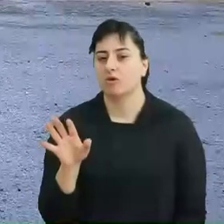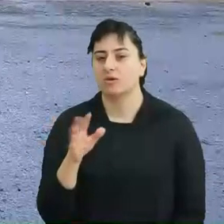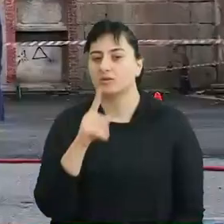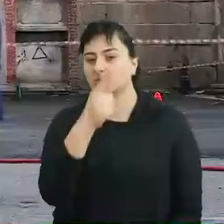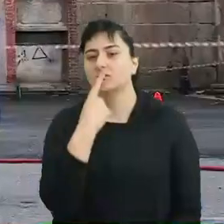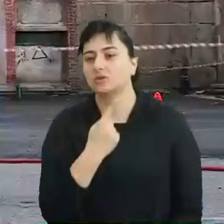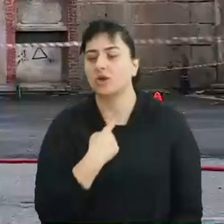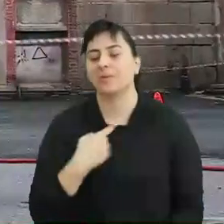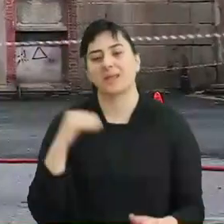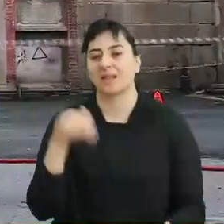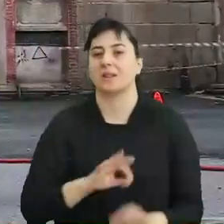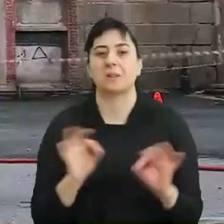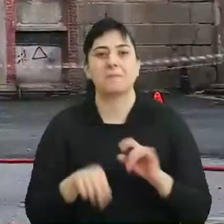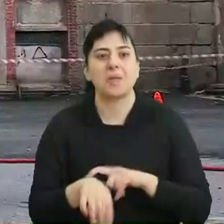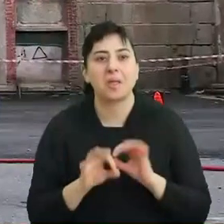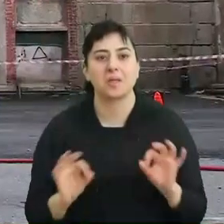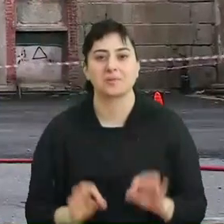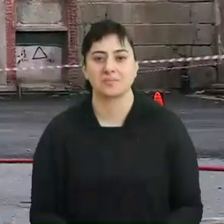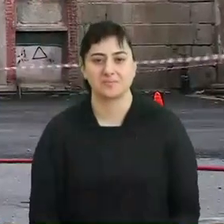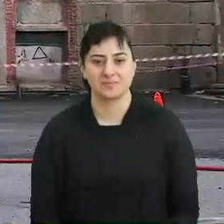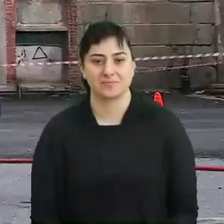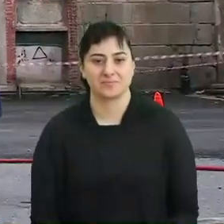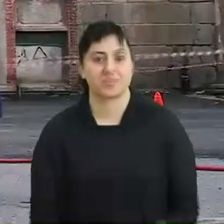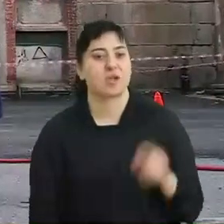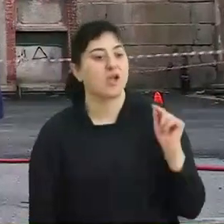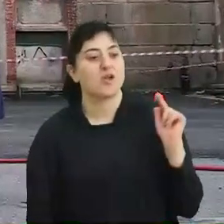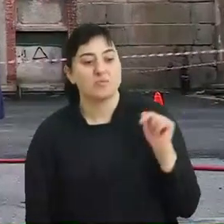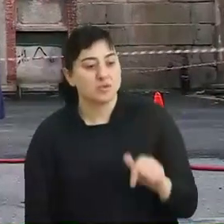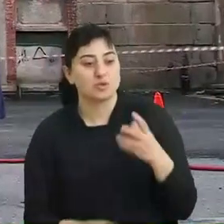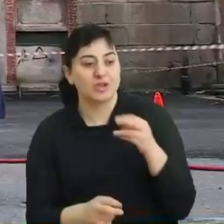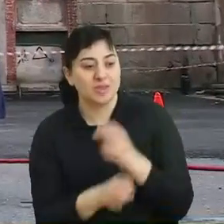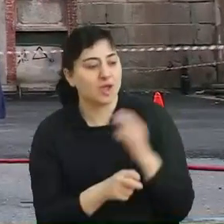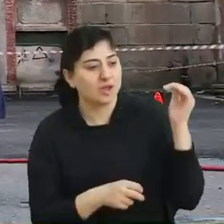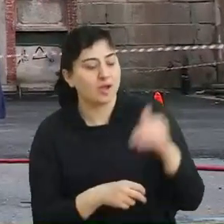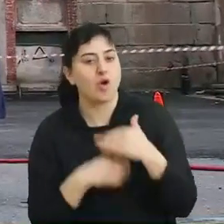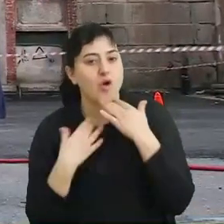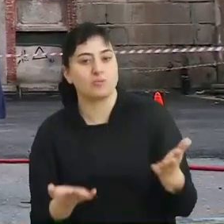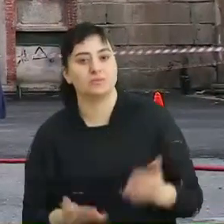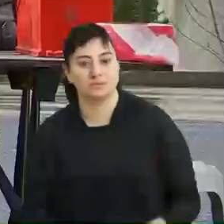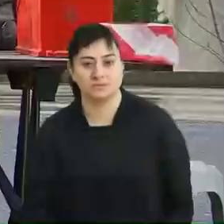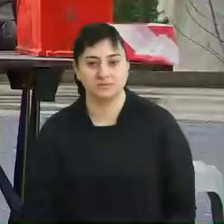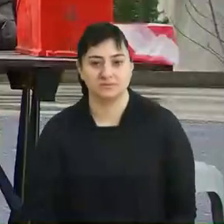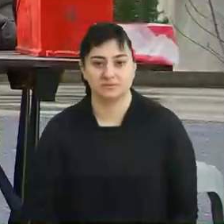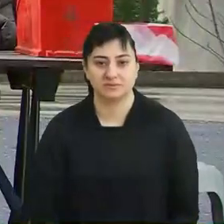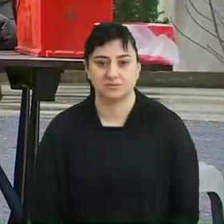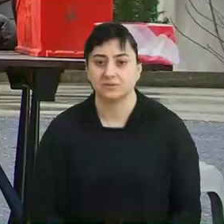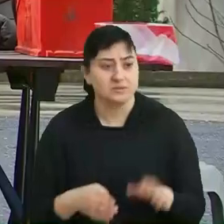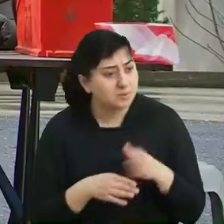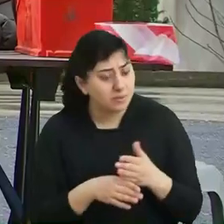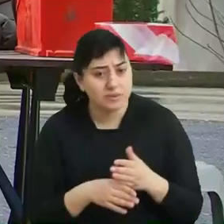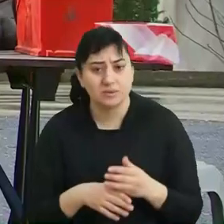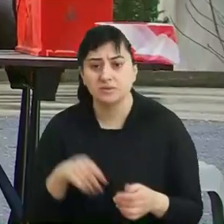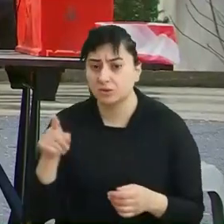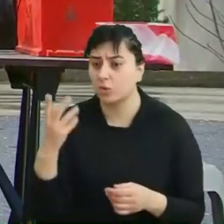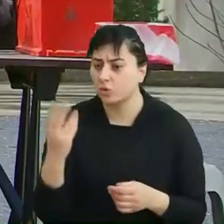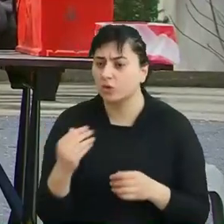annem söyledi. Oh, yetiştim ben de. Şu anda olmamanız gereken tek yer burada ve siz buradasınız ya. Ya niye ki?